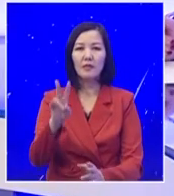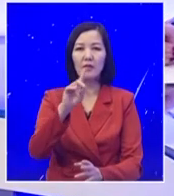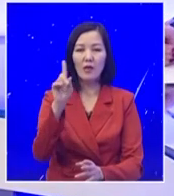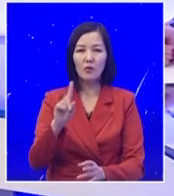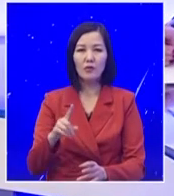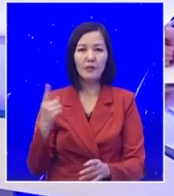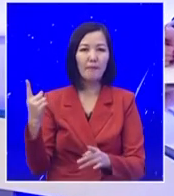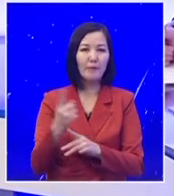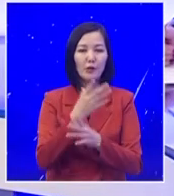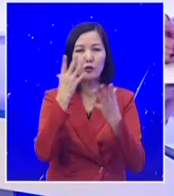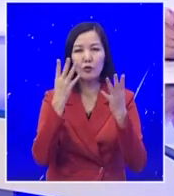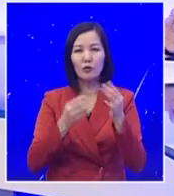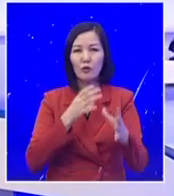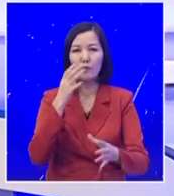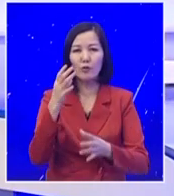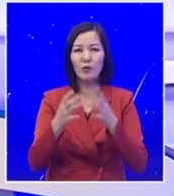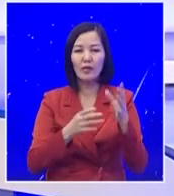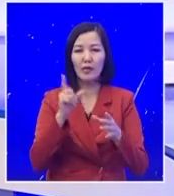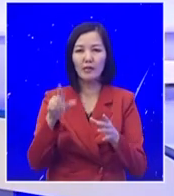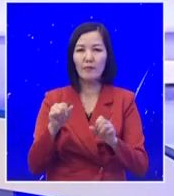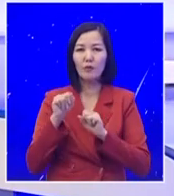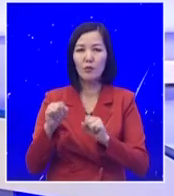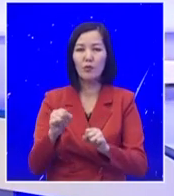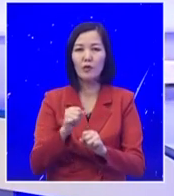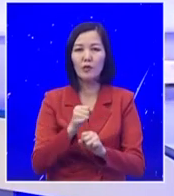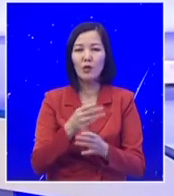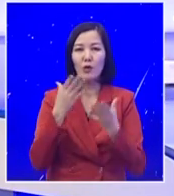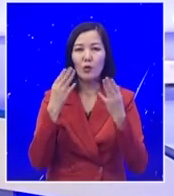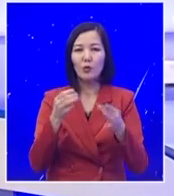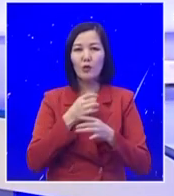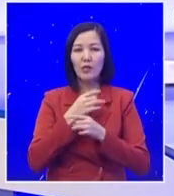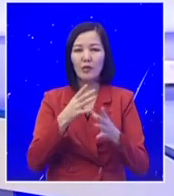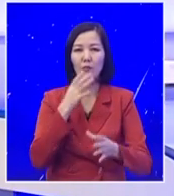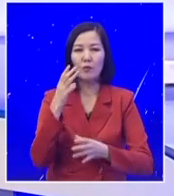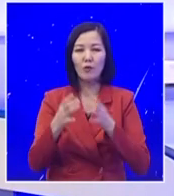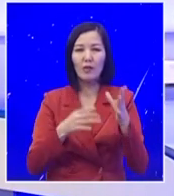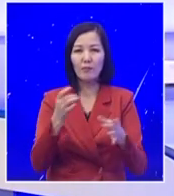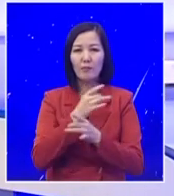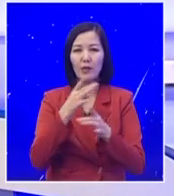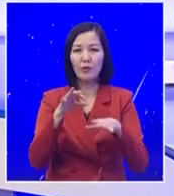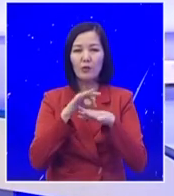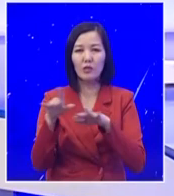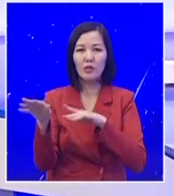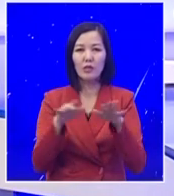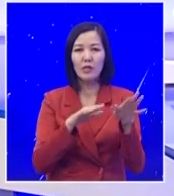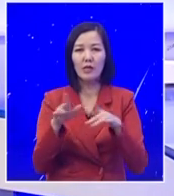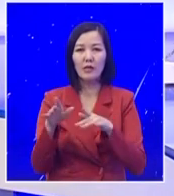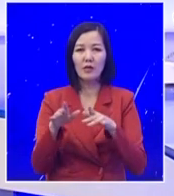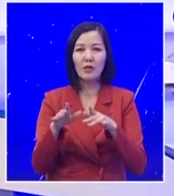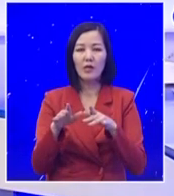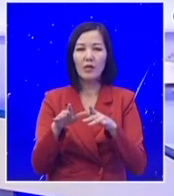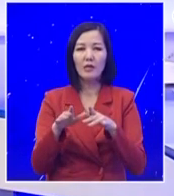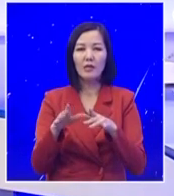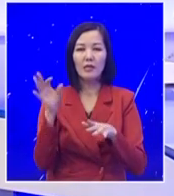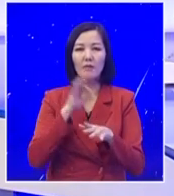Наурыздың алғашқы күндері бүкіл әлем азаматтық қорғаныс күнін атап өтеді. Биыл бүкіл әлемдік мерекеге орай өткізілетін іс-шаралар апаттар мен